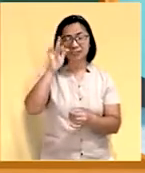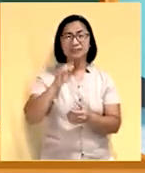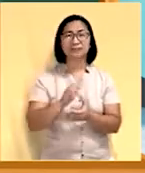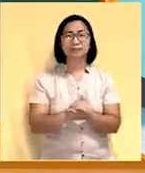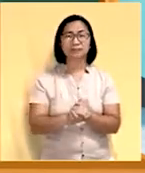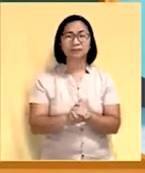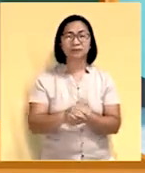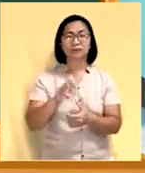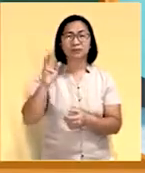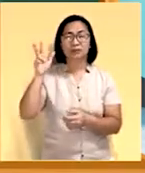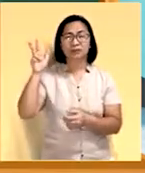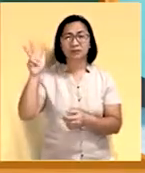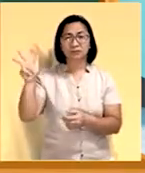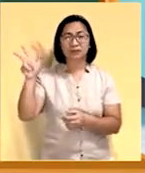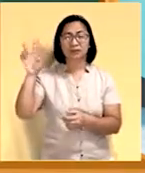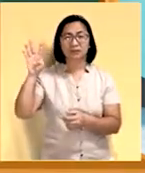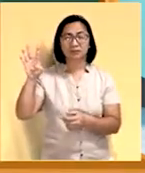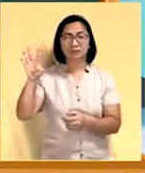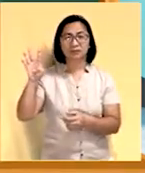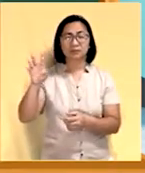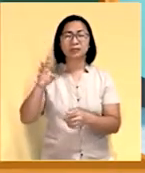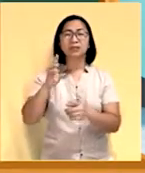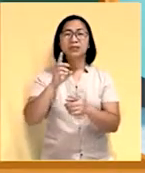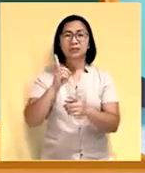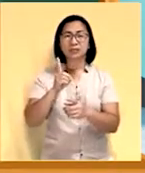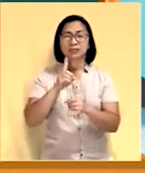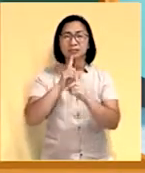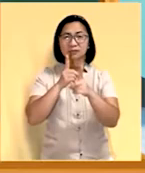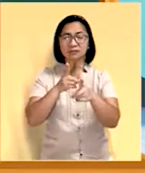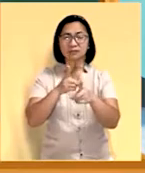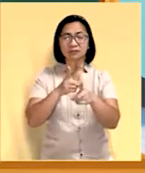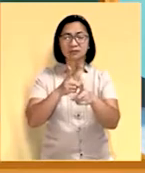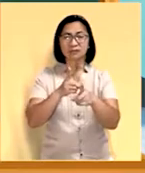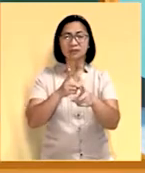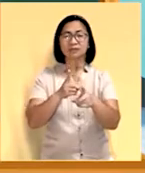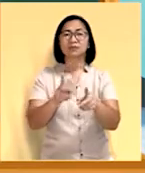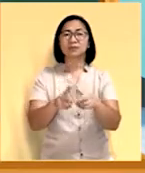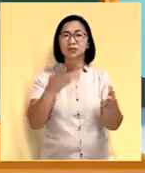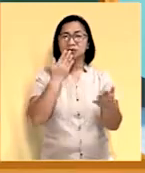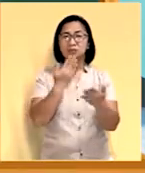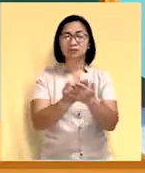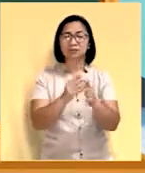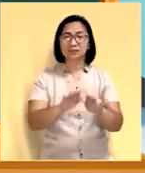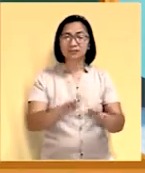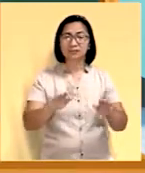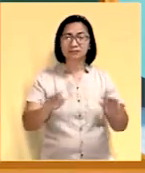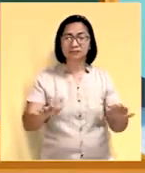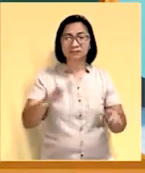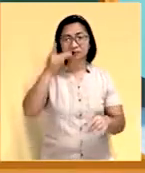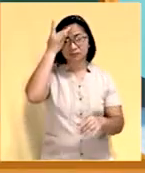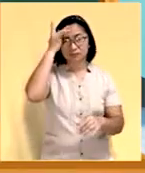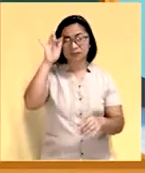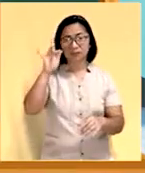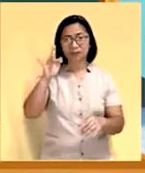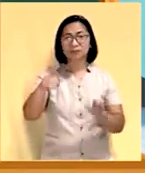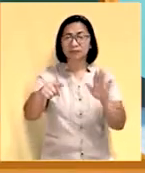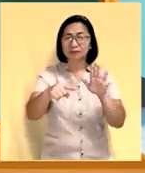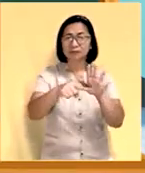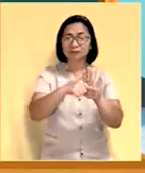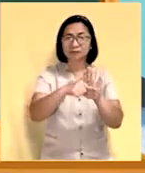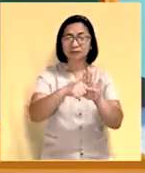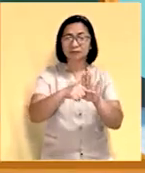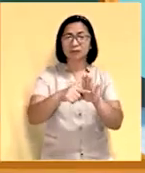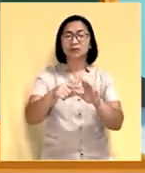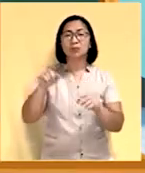Magaling! 34 nga ang difference. Good job, kids! Ang husay nyo na sa pag-subtract